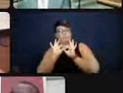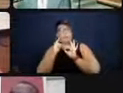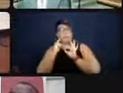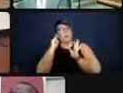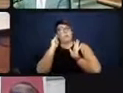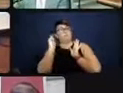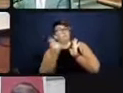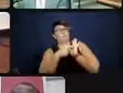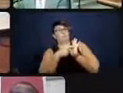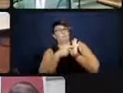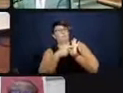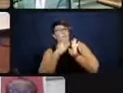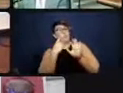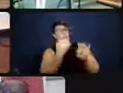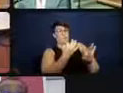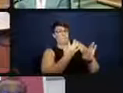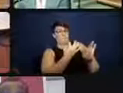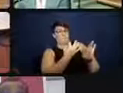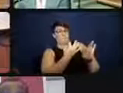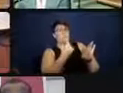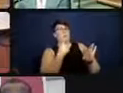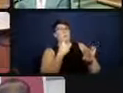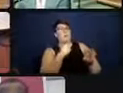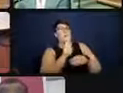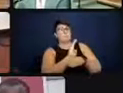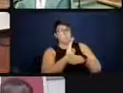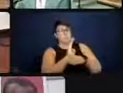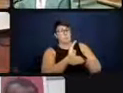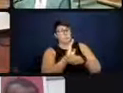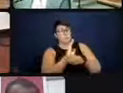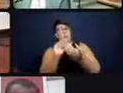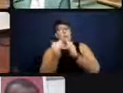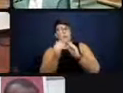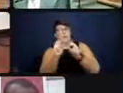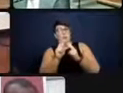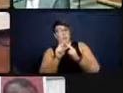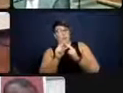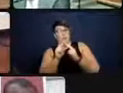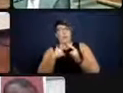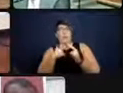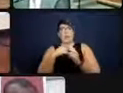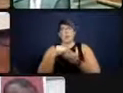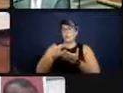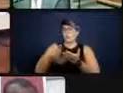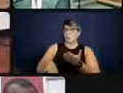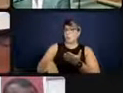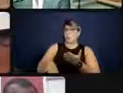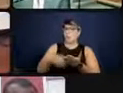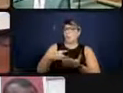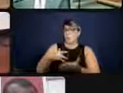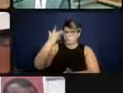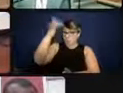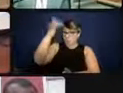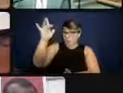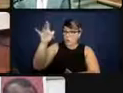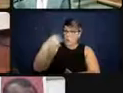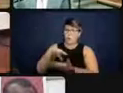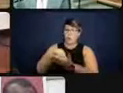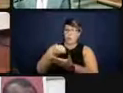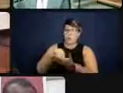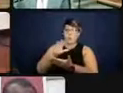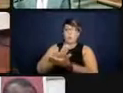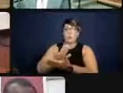الأمور مهمة جدا، لأننا نحن من قبل التغذية الراجعة من شركائنا في نطاق العمل، نحن نعرف